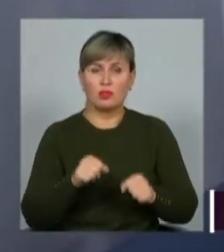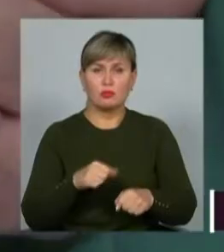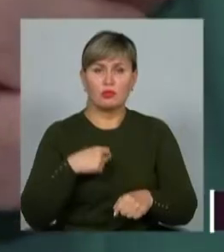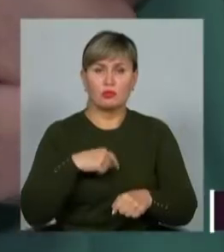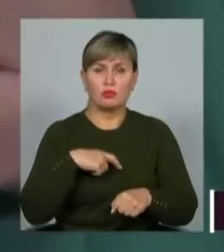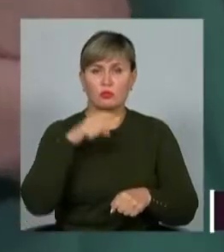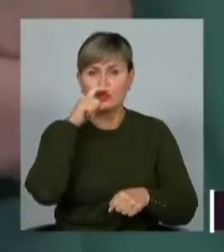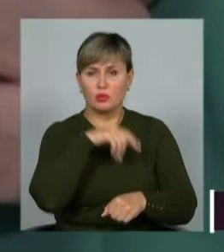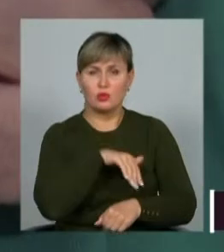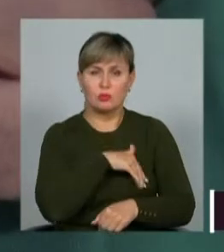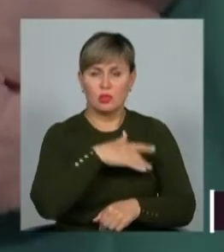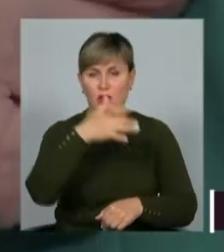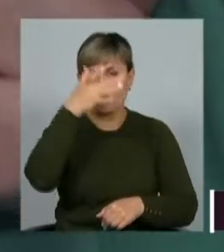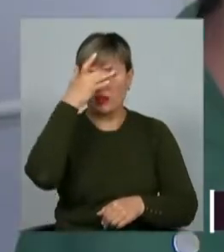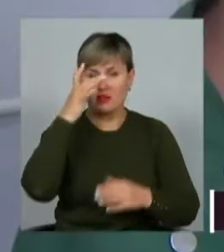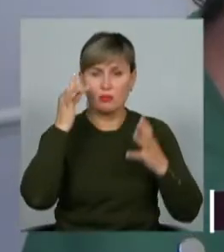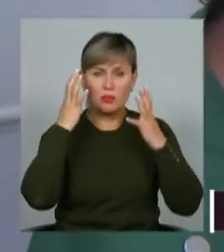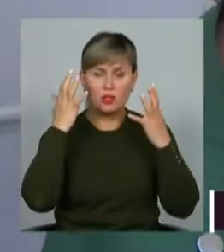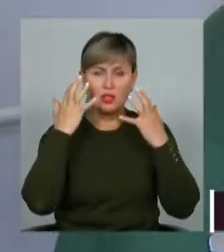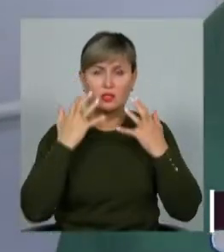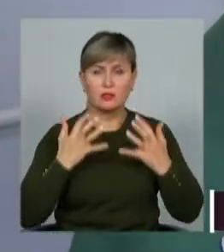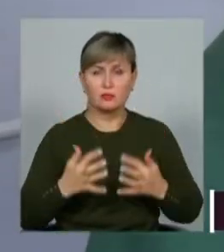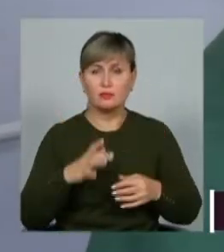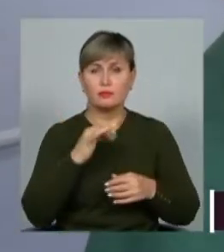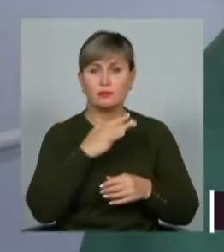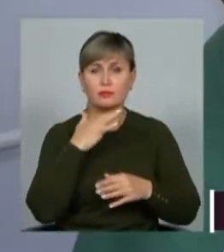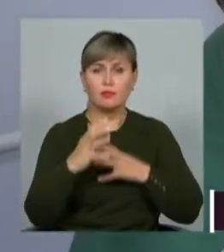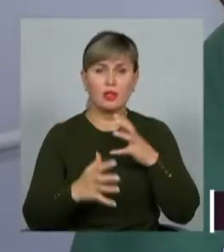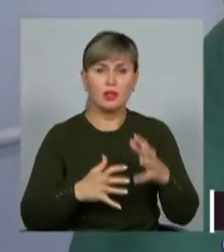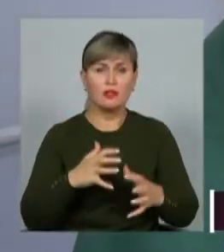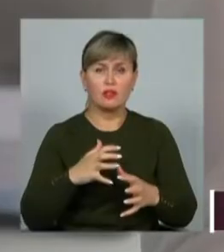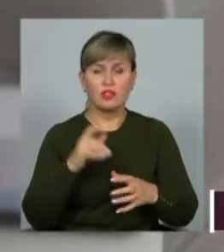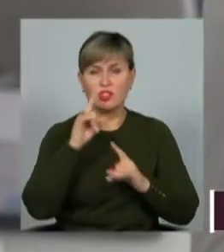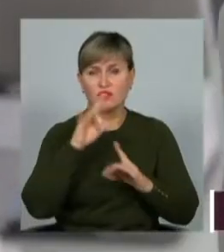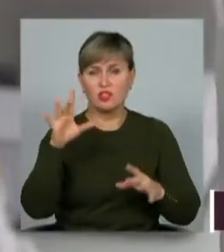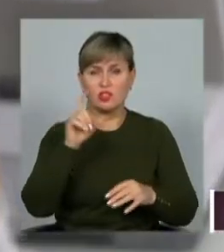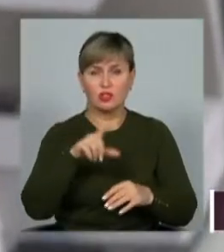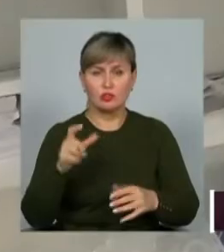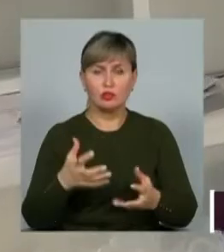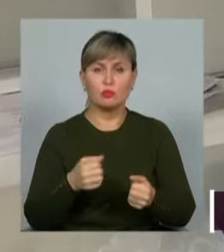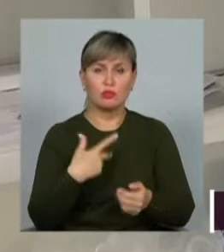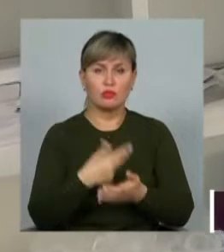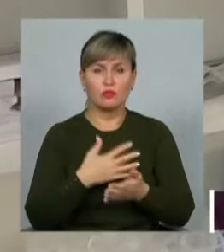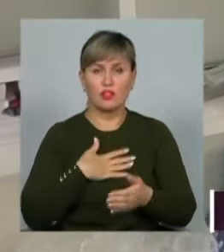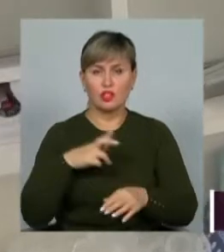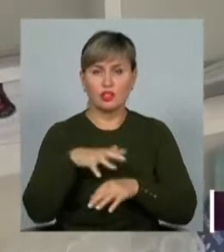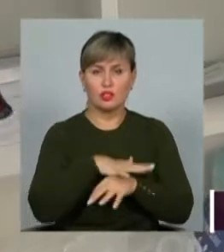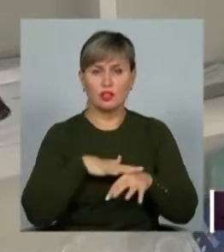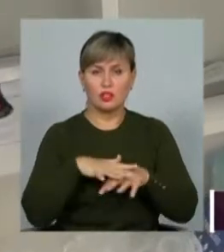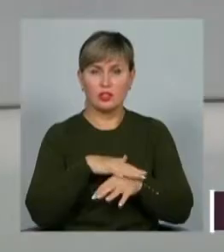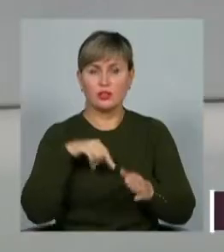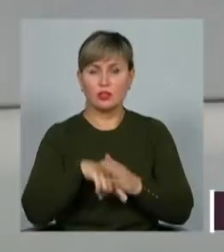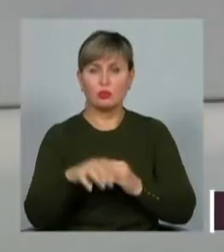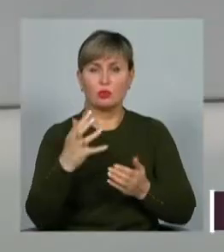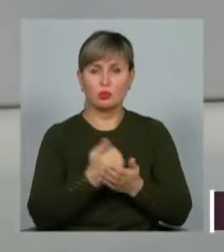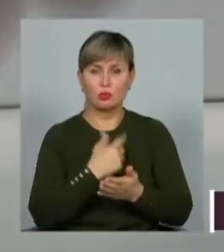недомогание, температура, головная боль, отеки и покраснения. Словом, многие мировые лидеры и известные личности получили инъекцию. В нашей стране антиковидным препаратом